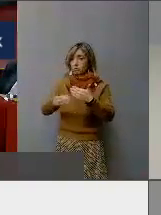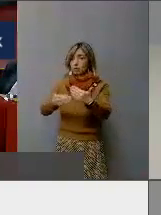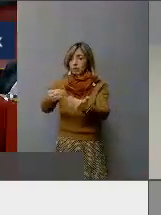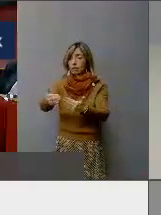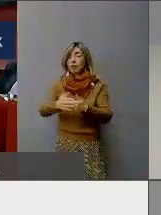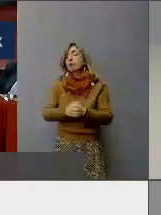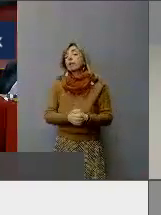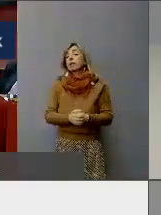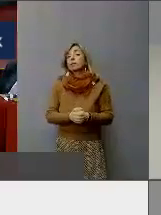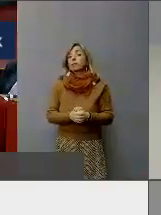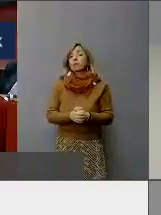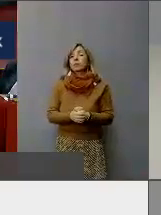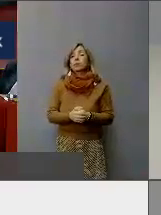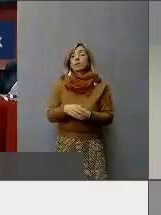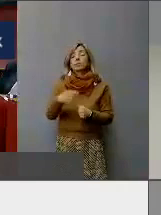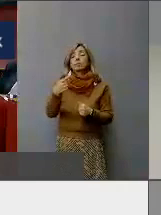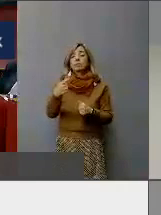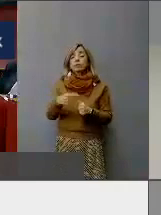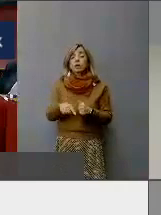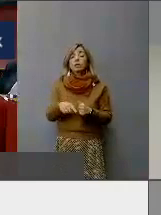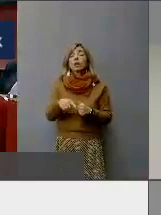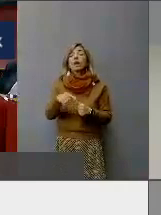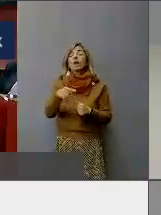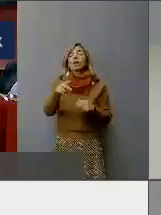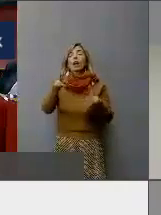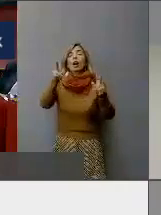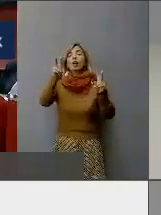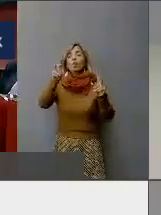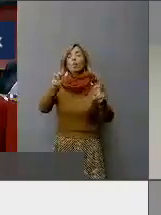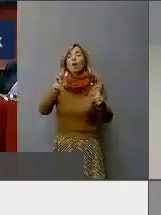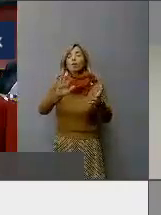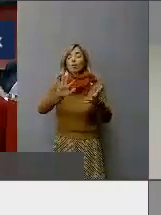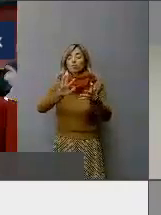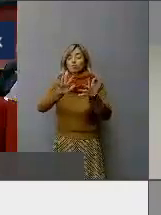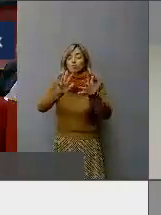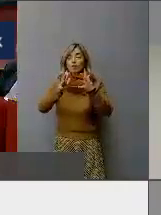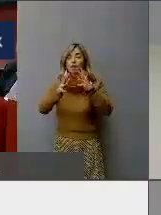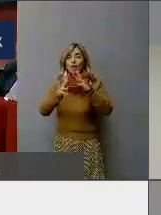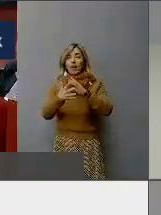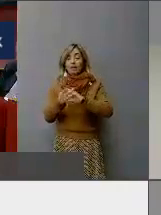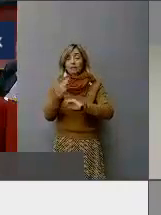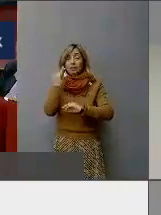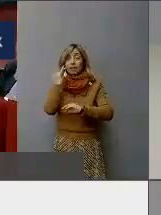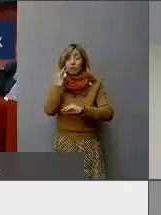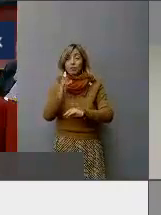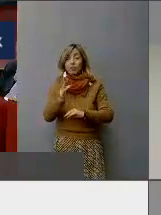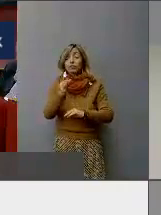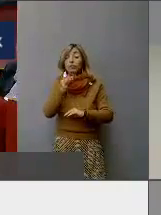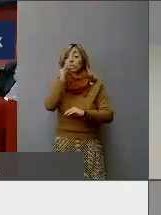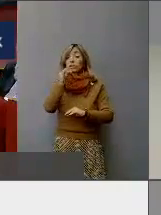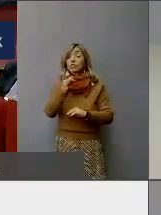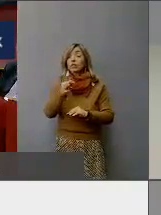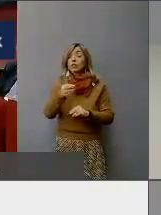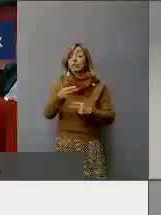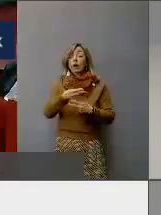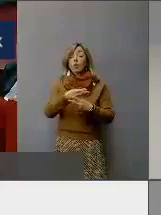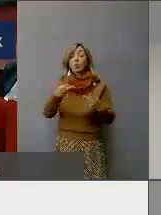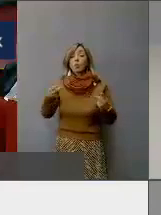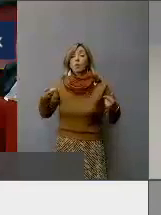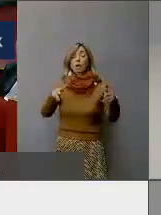dematerializzazione della semplificazione richiama la pubblica amministrazione a ridurre il più possibile